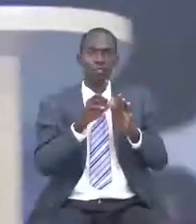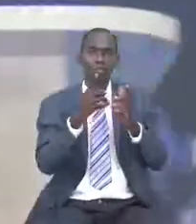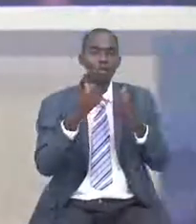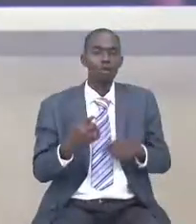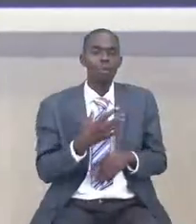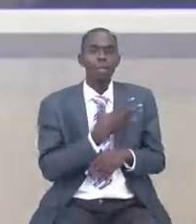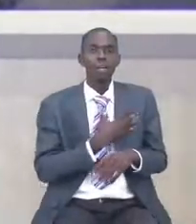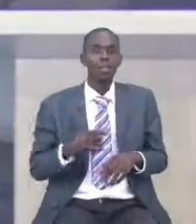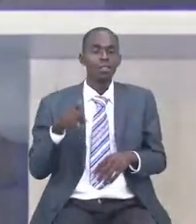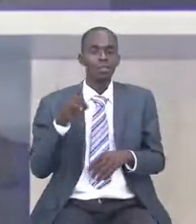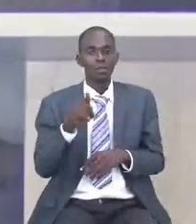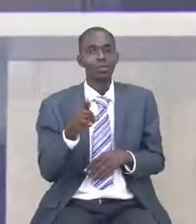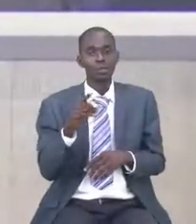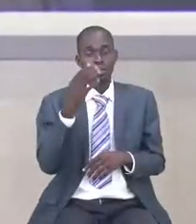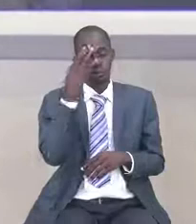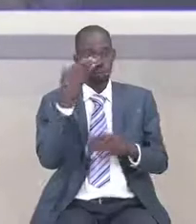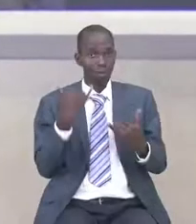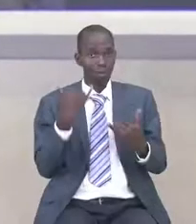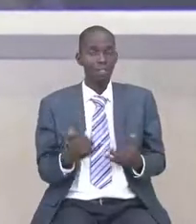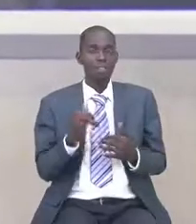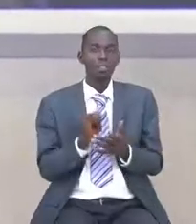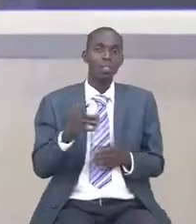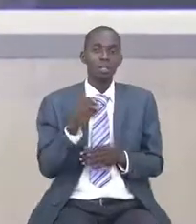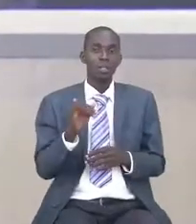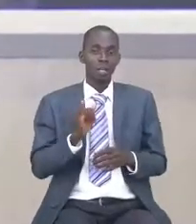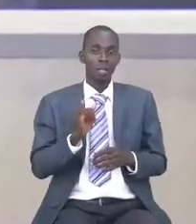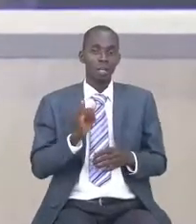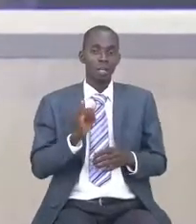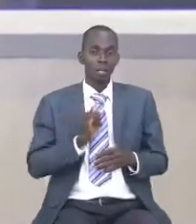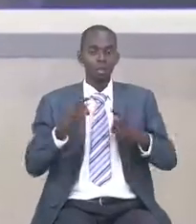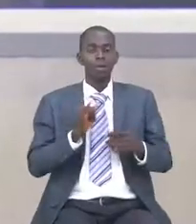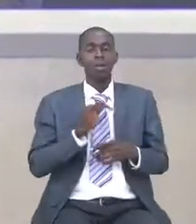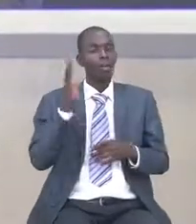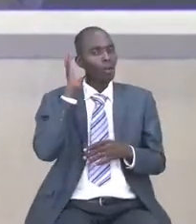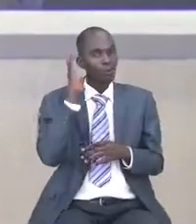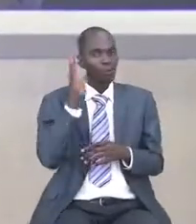Pionnier extraordinaire. Tu viens et tu sais maintenant que partout